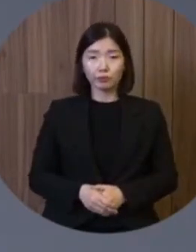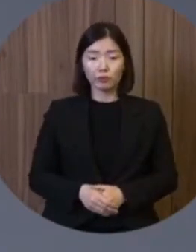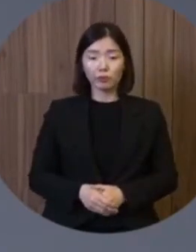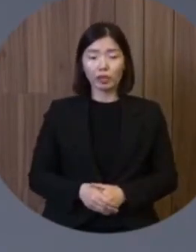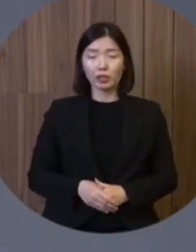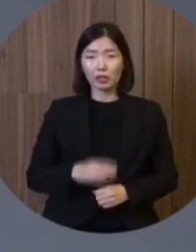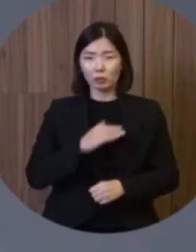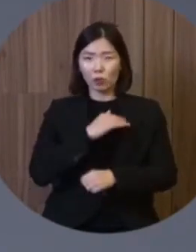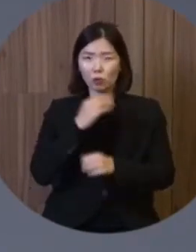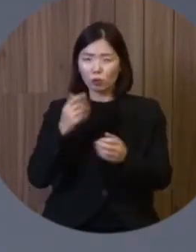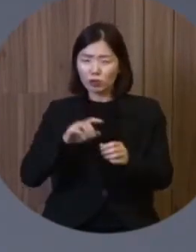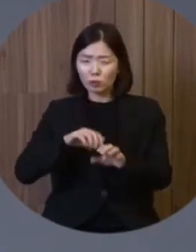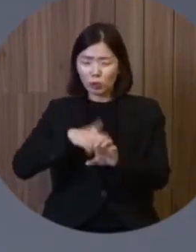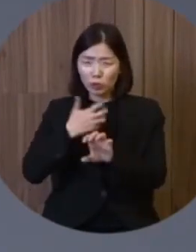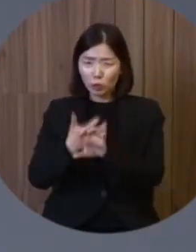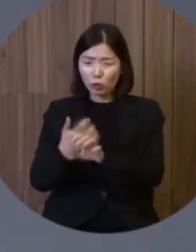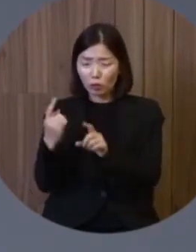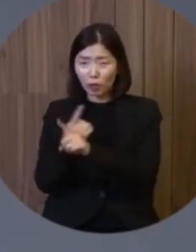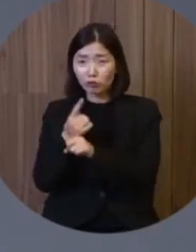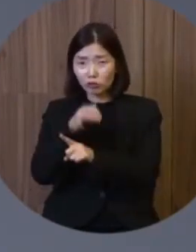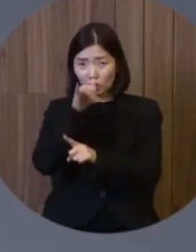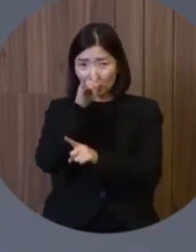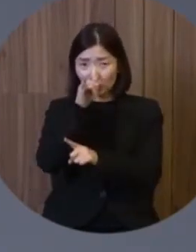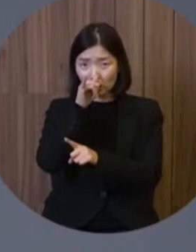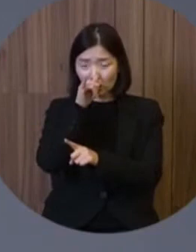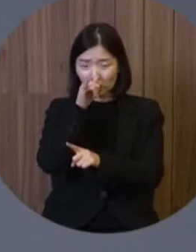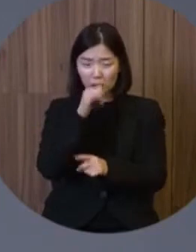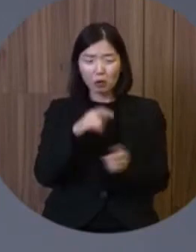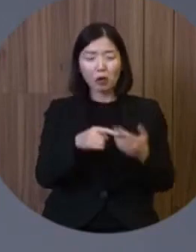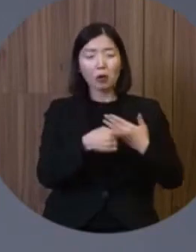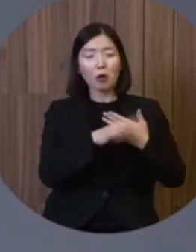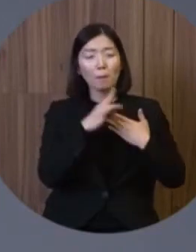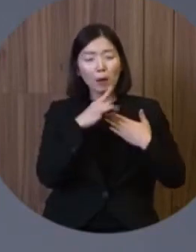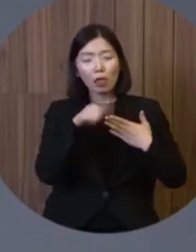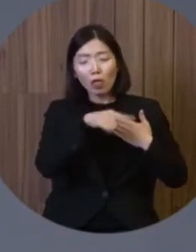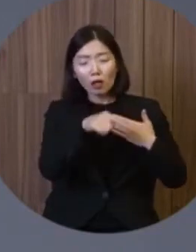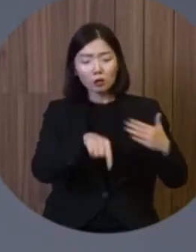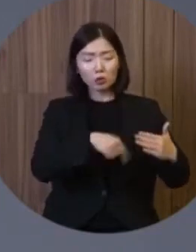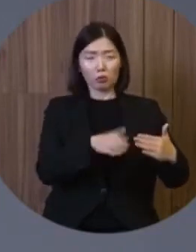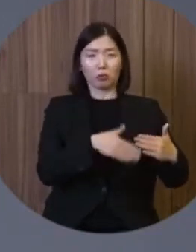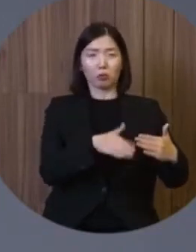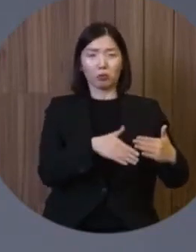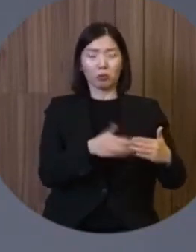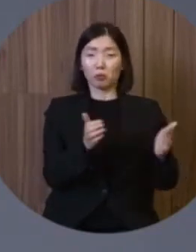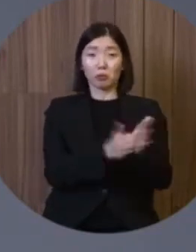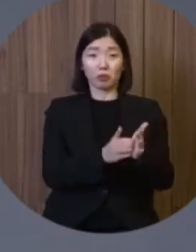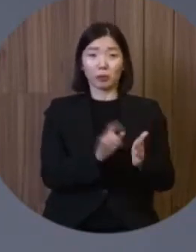유능한 개혁 실질적 성과를 낼 것인가? 소리만 요란하고 실속 없이 끝날 것인가?